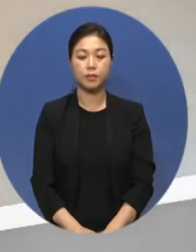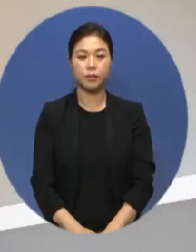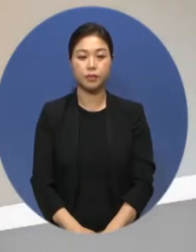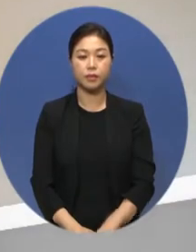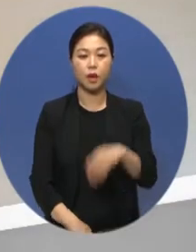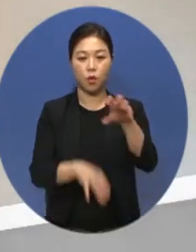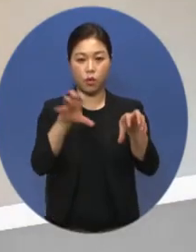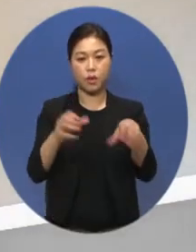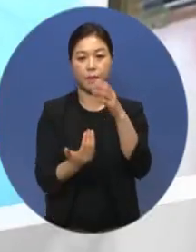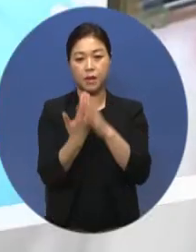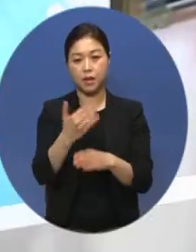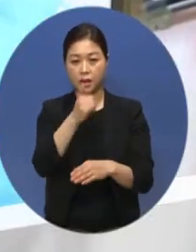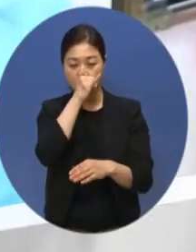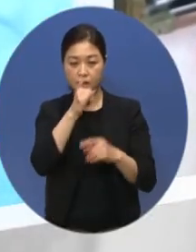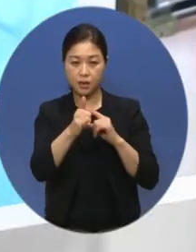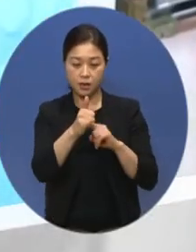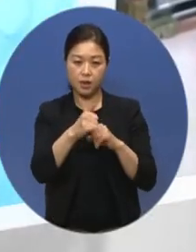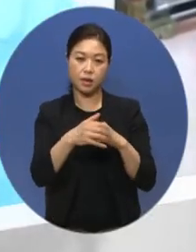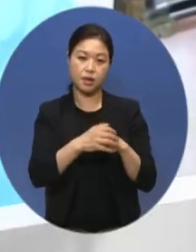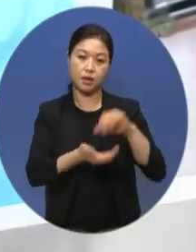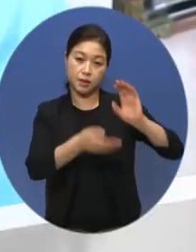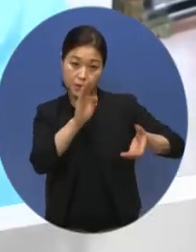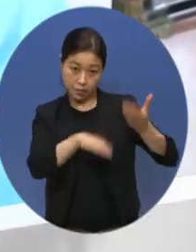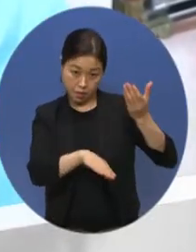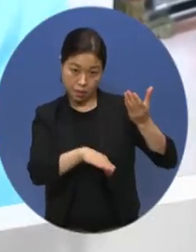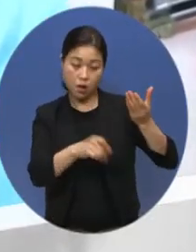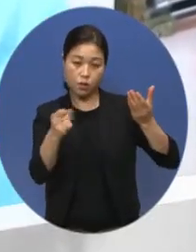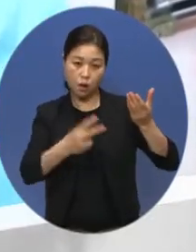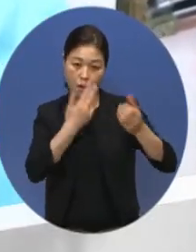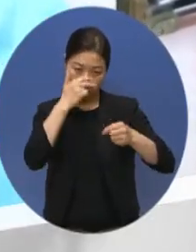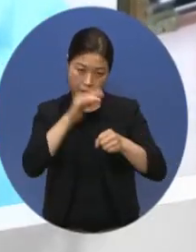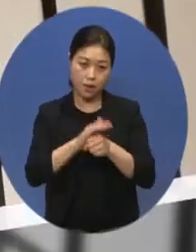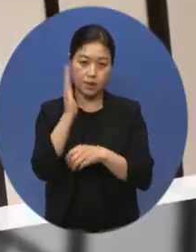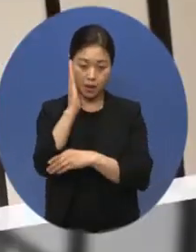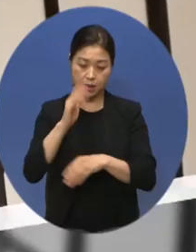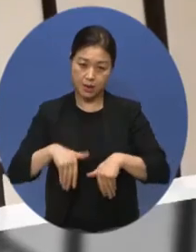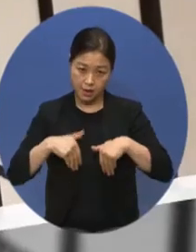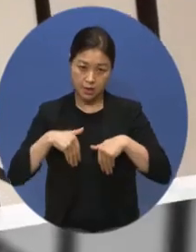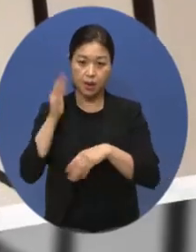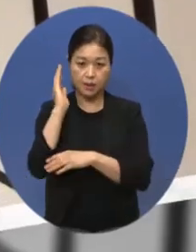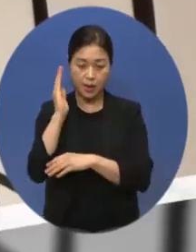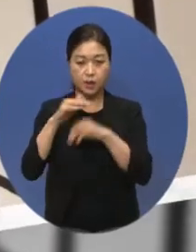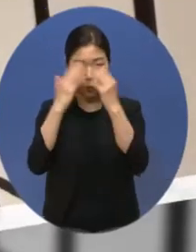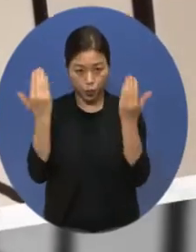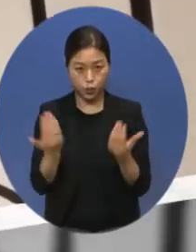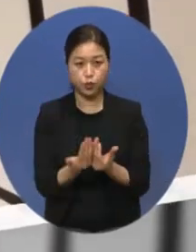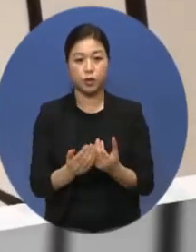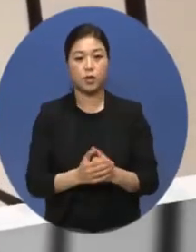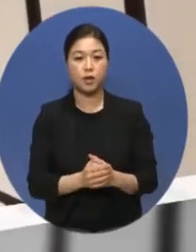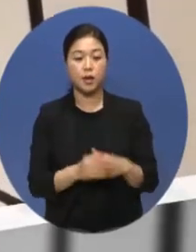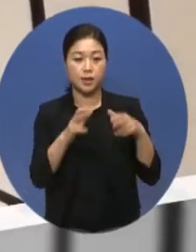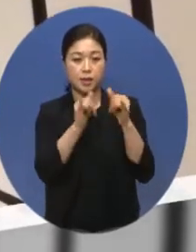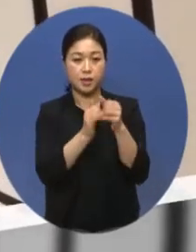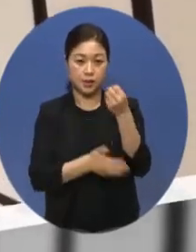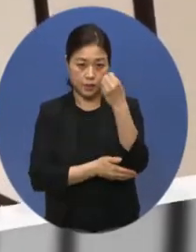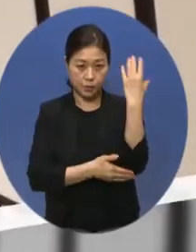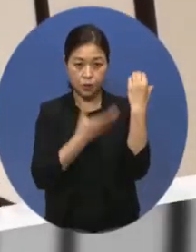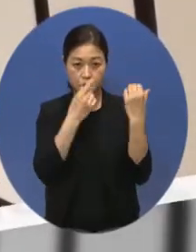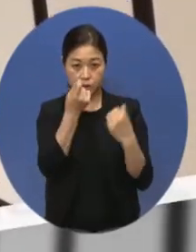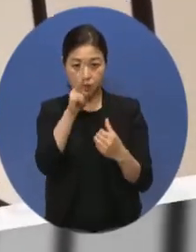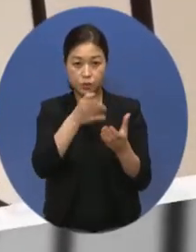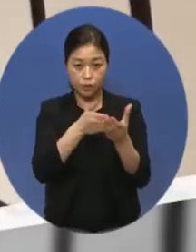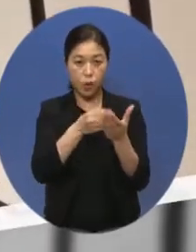우리 주변에서 일어나는 불공정한 사례부터 억울한 사연, 따뜻한 미담까지 장애인신문과